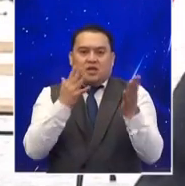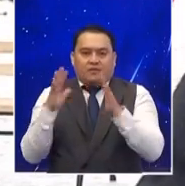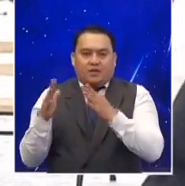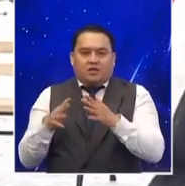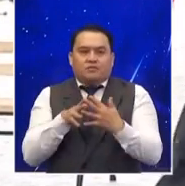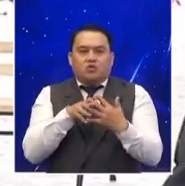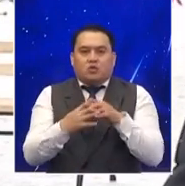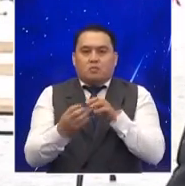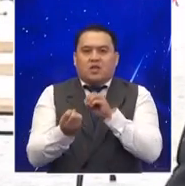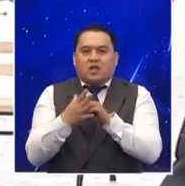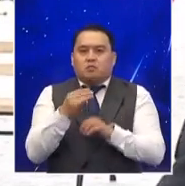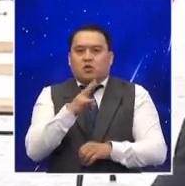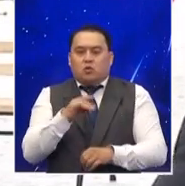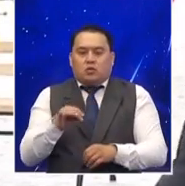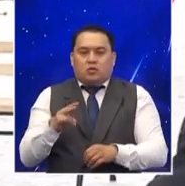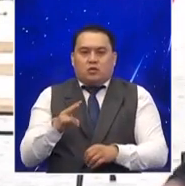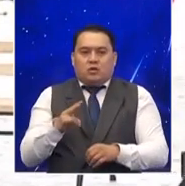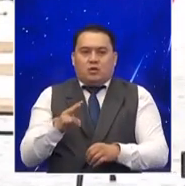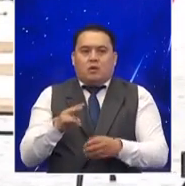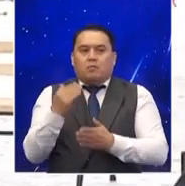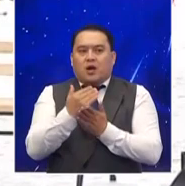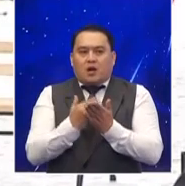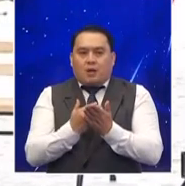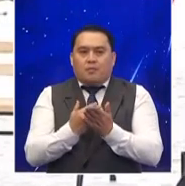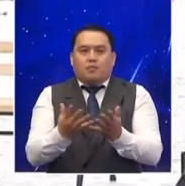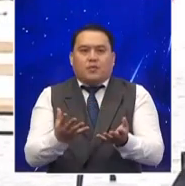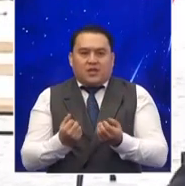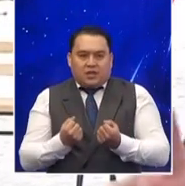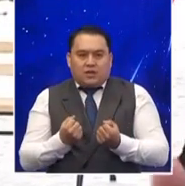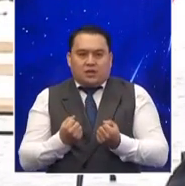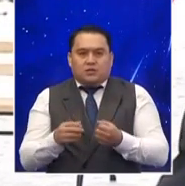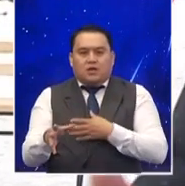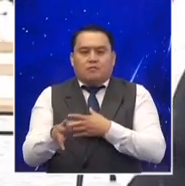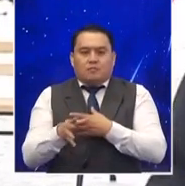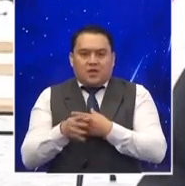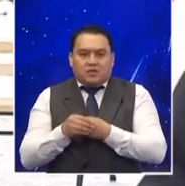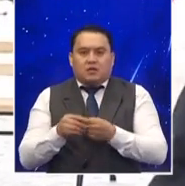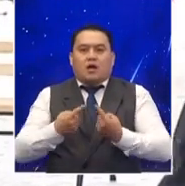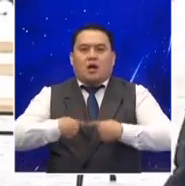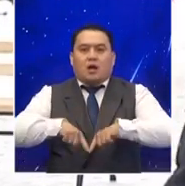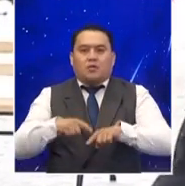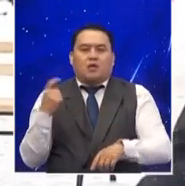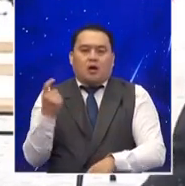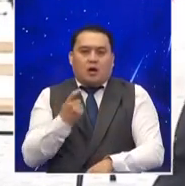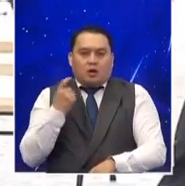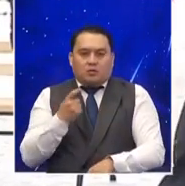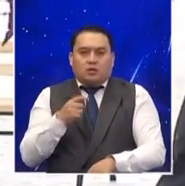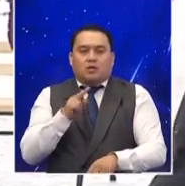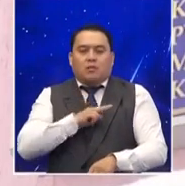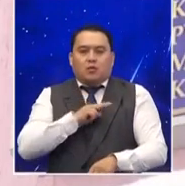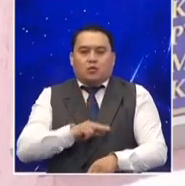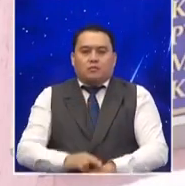населенных пунктов 15 миллионов деревьев. Мы эту программу сейчас приняли совместно с комитетом лесного хозяйства и над этим